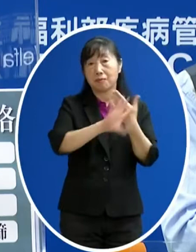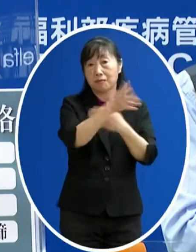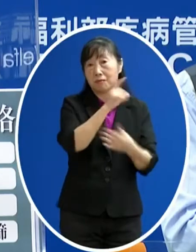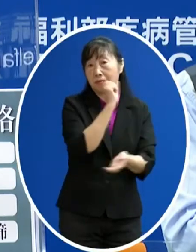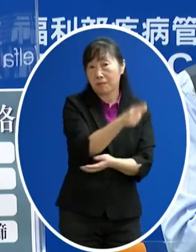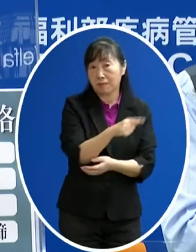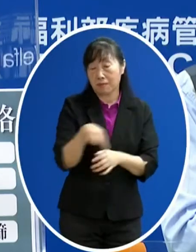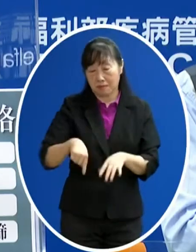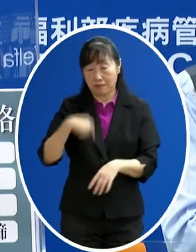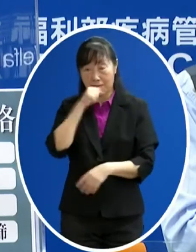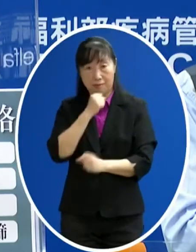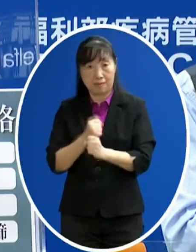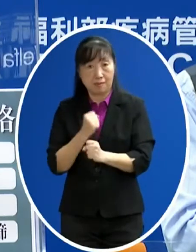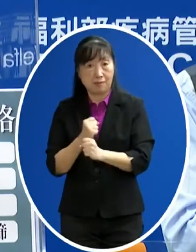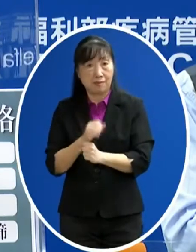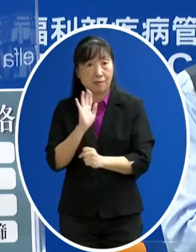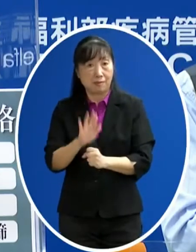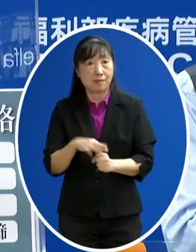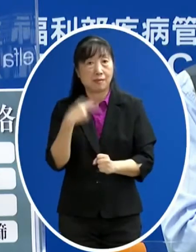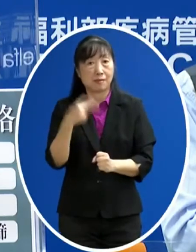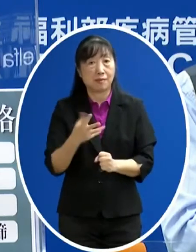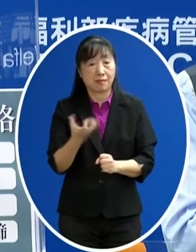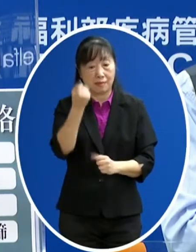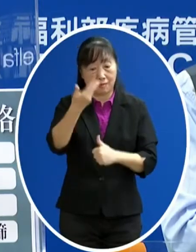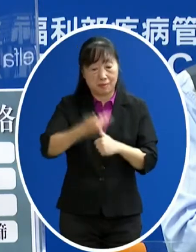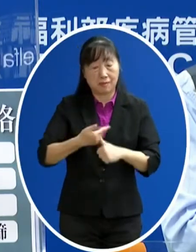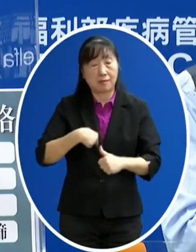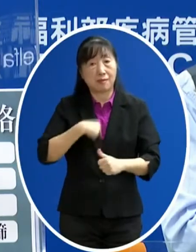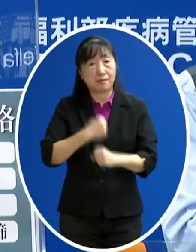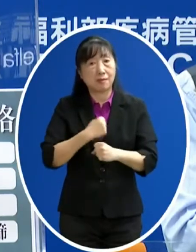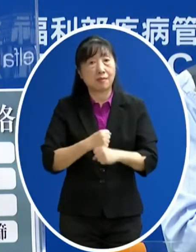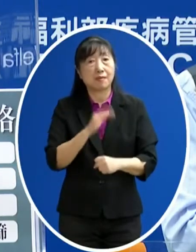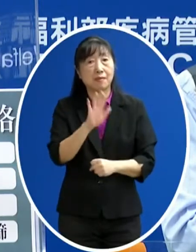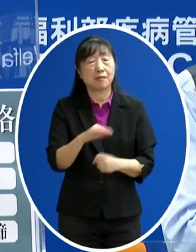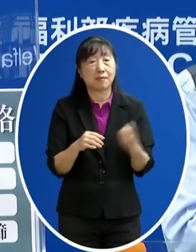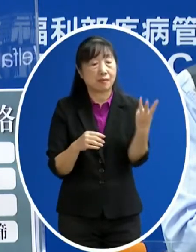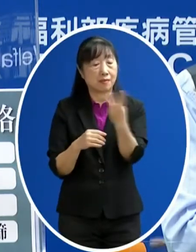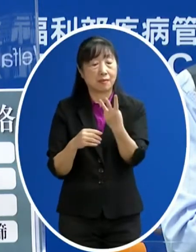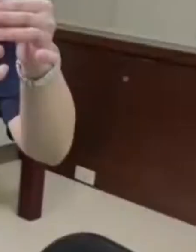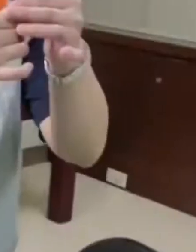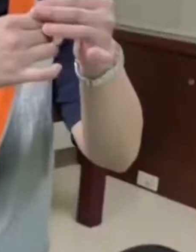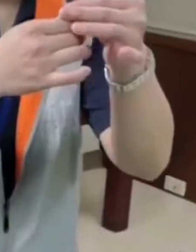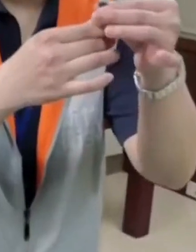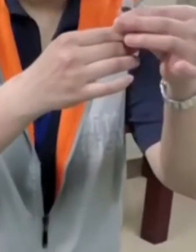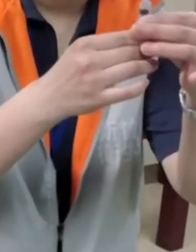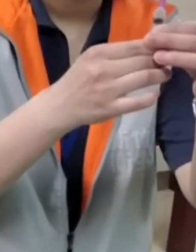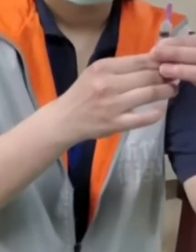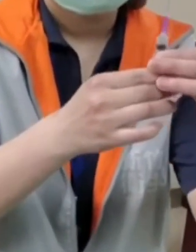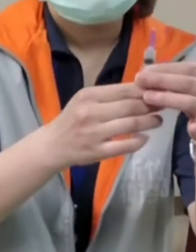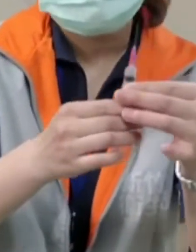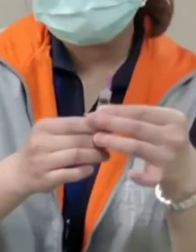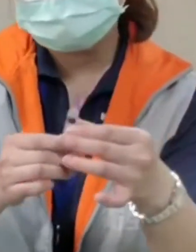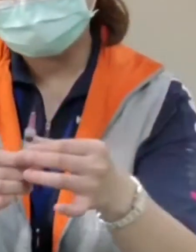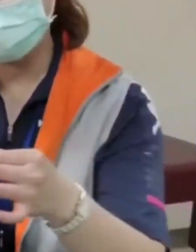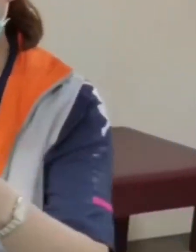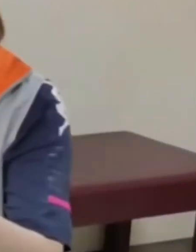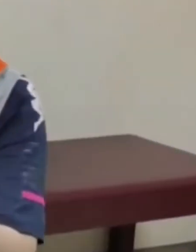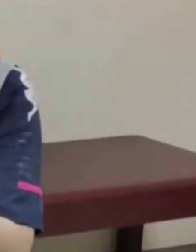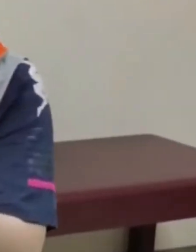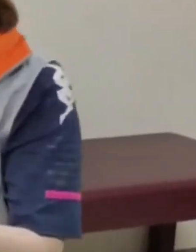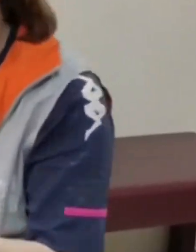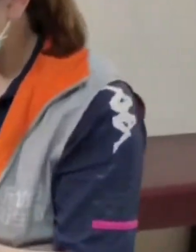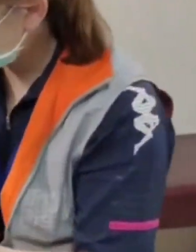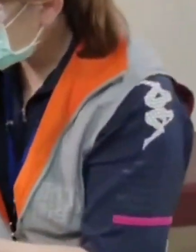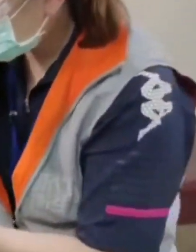在校期内用毕，可配送至其他合约医院、非合约医疗院所或卫生所，让需要者紧速使用。